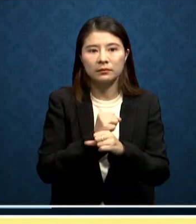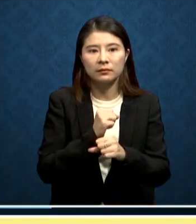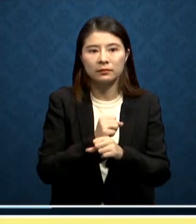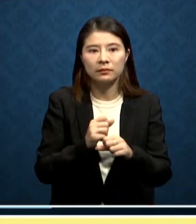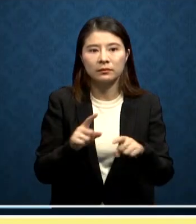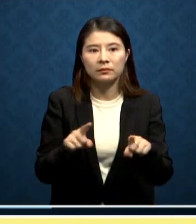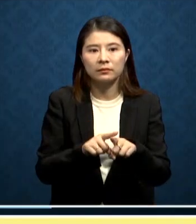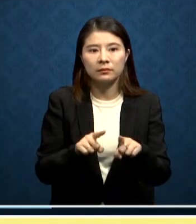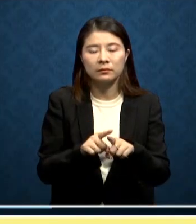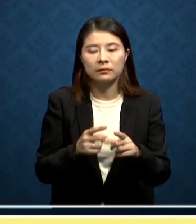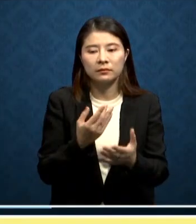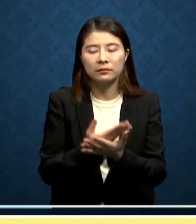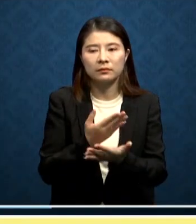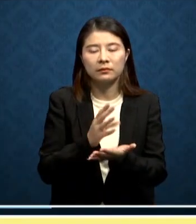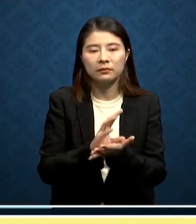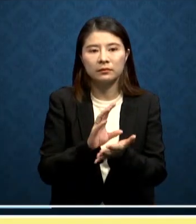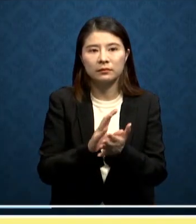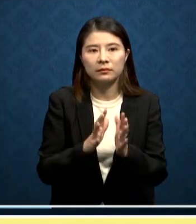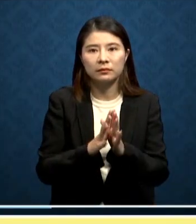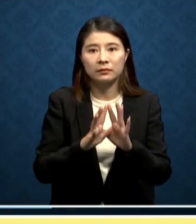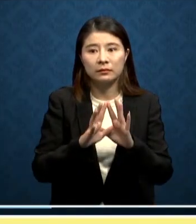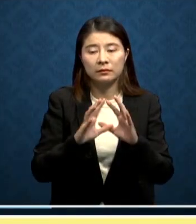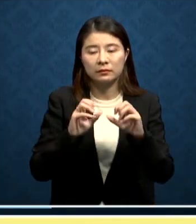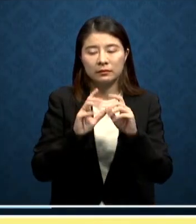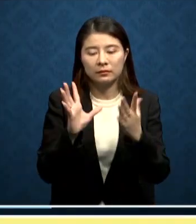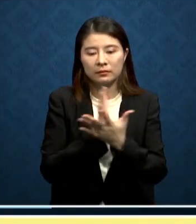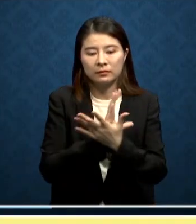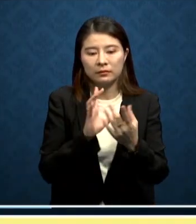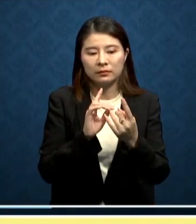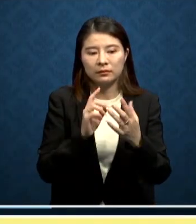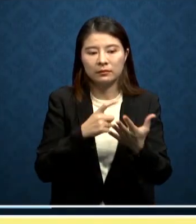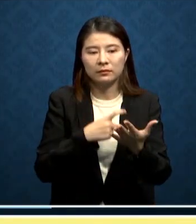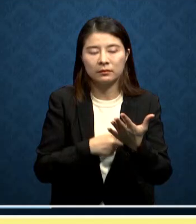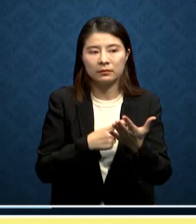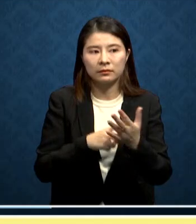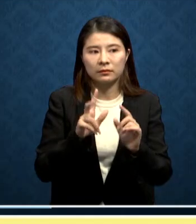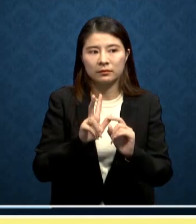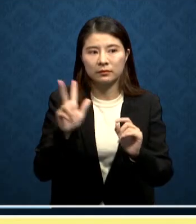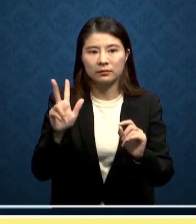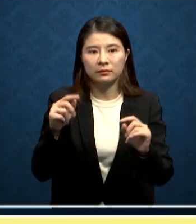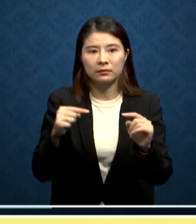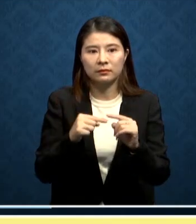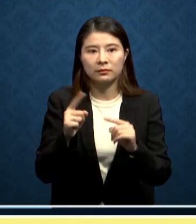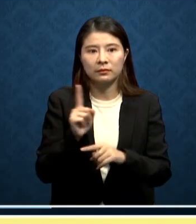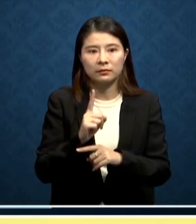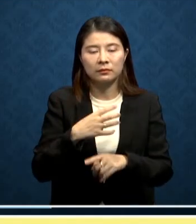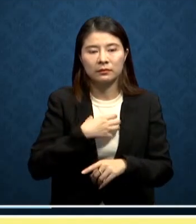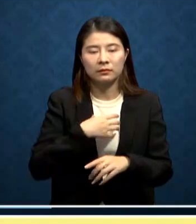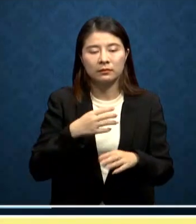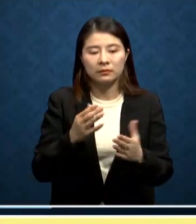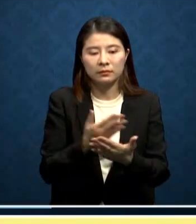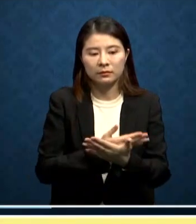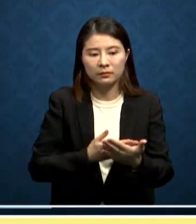กองทุนประกันสังคมท่านก็ช่วยในสิ่งที่เพิ่มเติมมานะครับพันธกิจที่ 3เอ่อก็อยากจะให้ท่าน